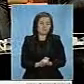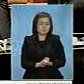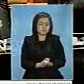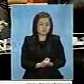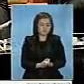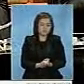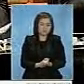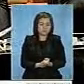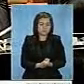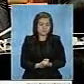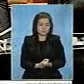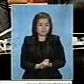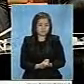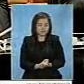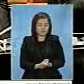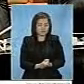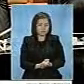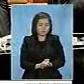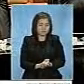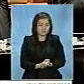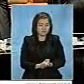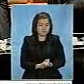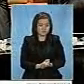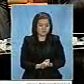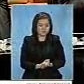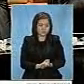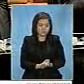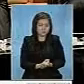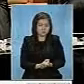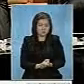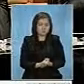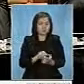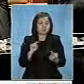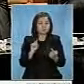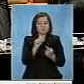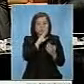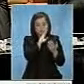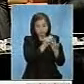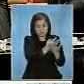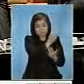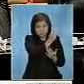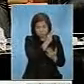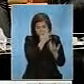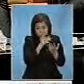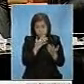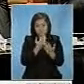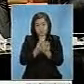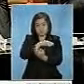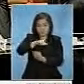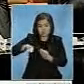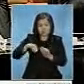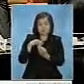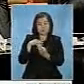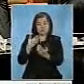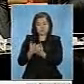แนวทางที่อาจจะถูกเข้าใจไปว่าวิธีการเพิ่มรายได้ของเราจำนวนประมาณ 175,000 ล้านนั้นจ